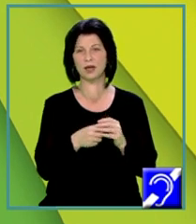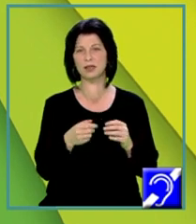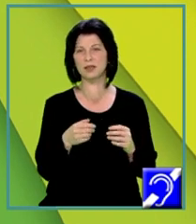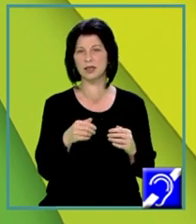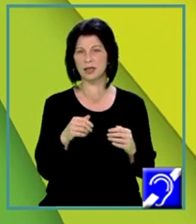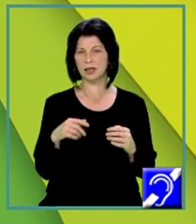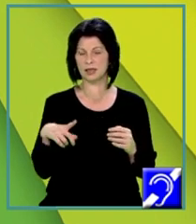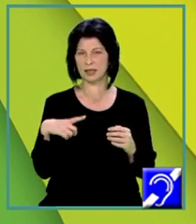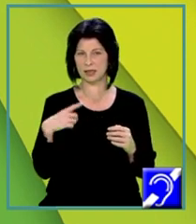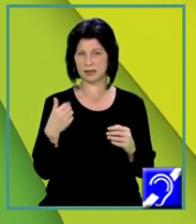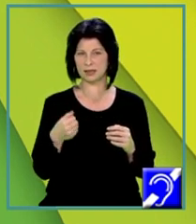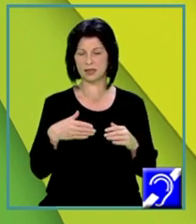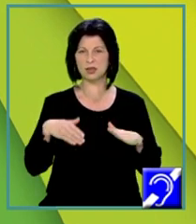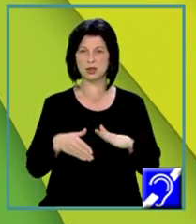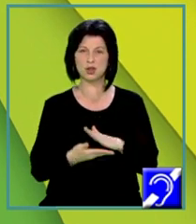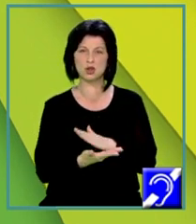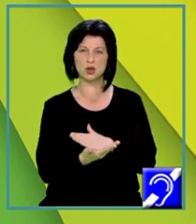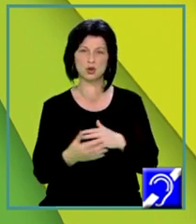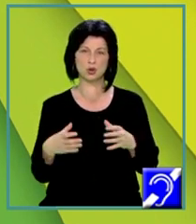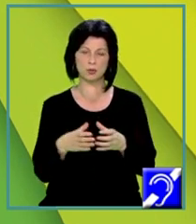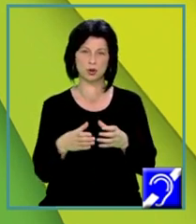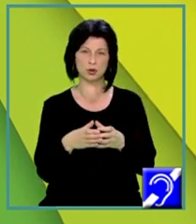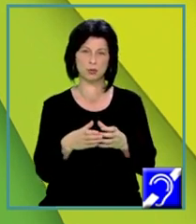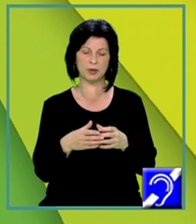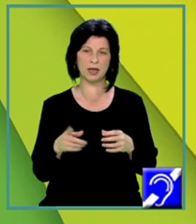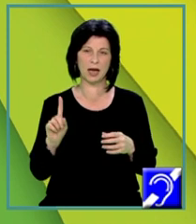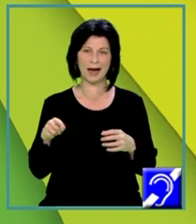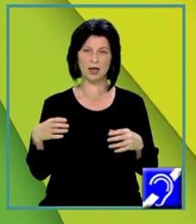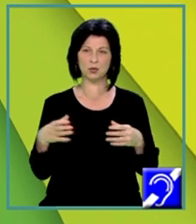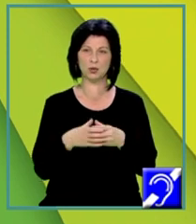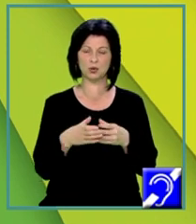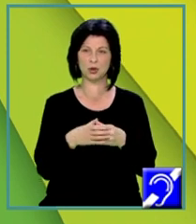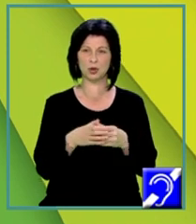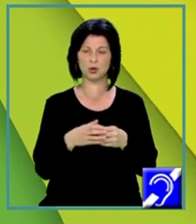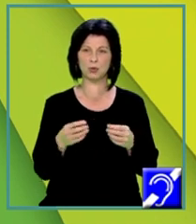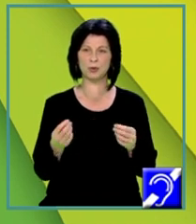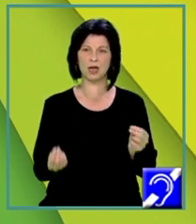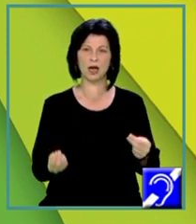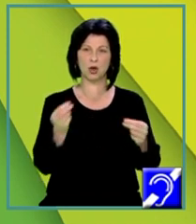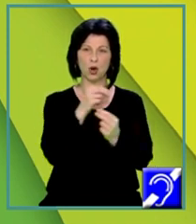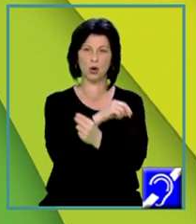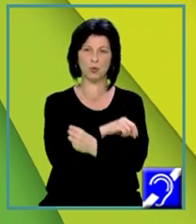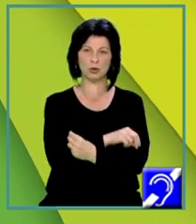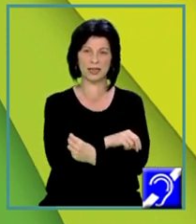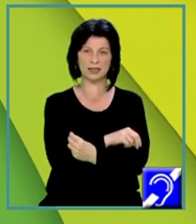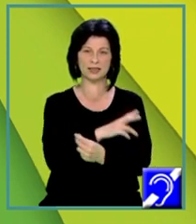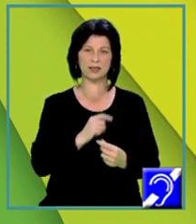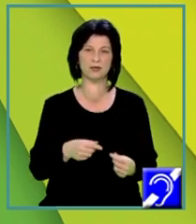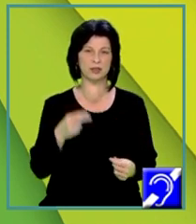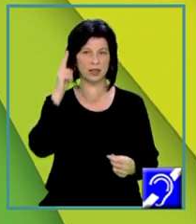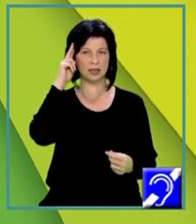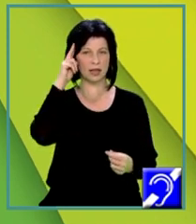al unui grup comutativ if cunoscut relativ la care nu am nimic de demonstrat face parte din